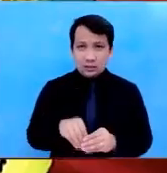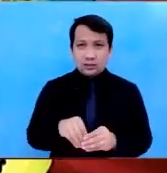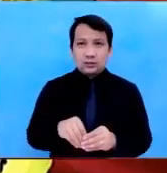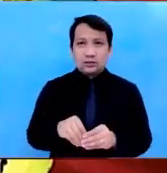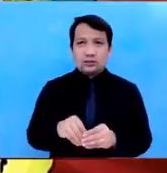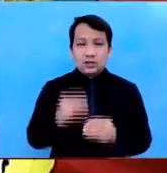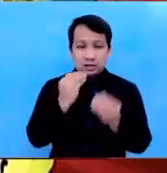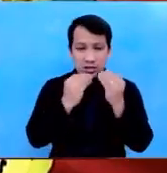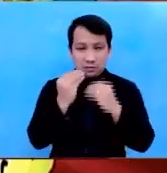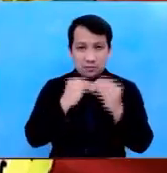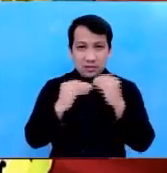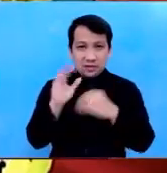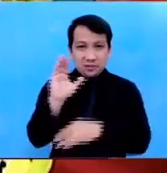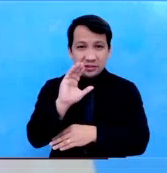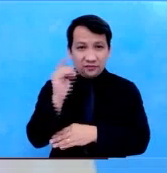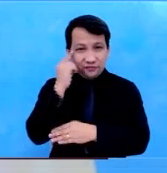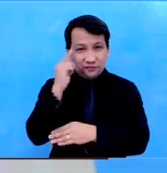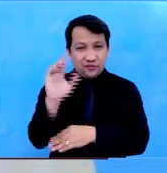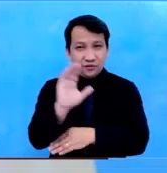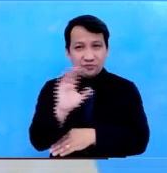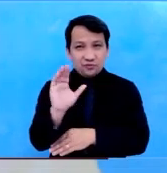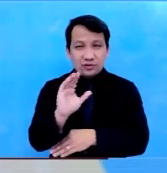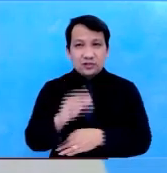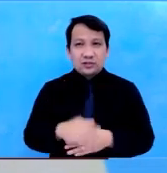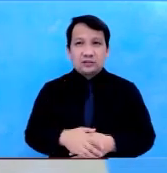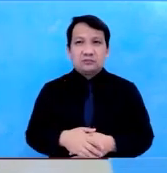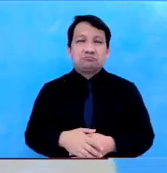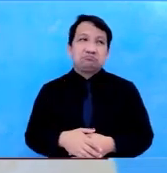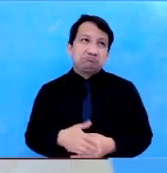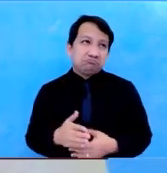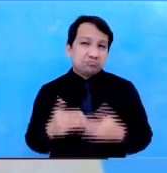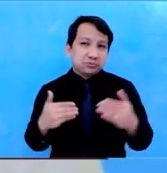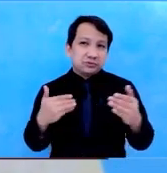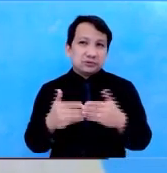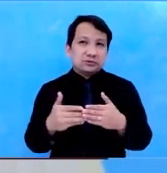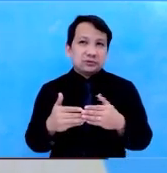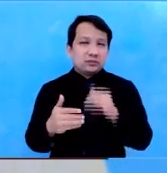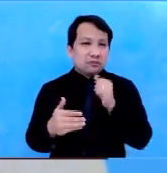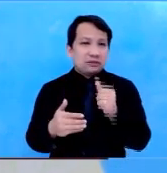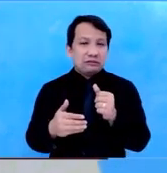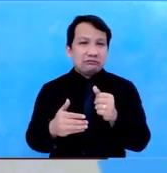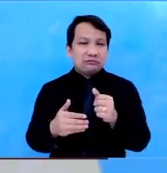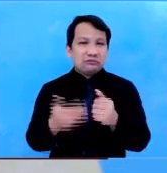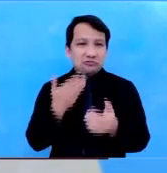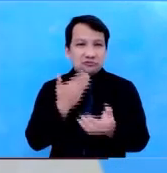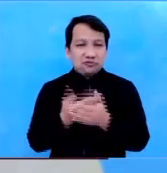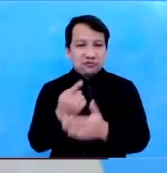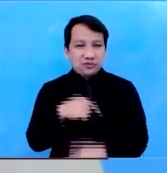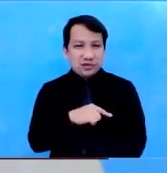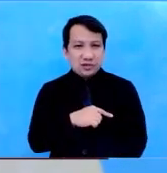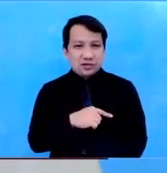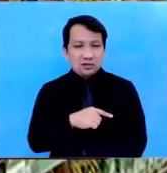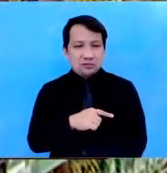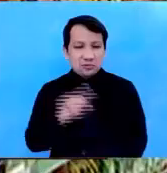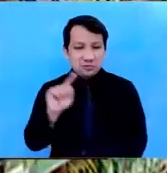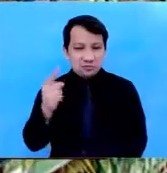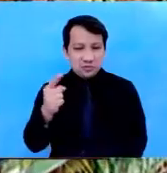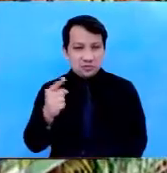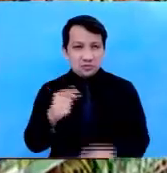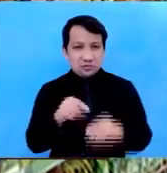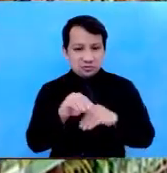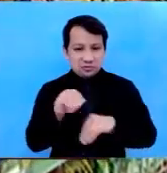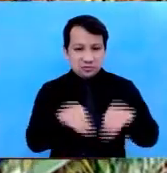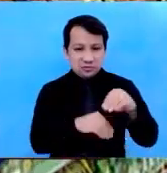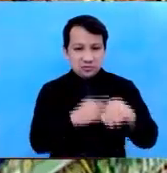Buena items. In the end, magiging disadvantageous pa rin ang depreciation ng piso kontra dolyar. Pagdating